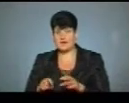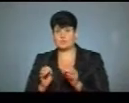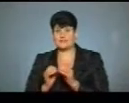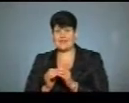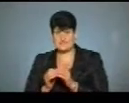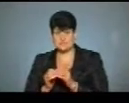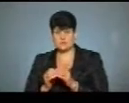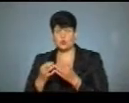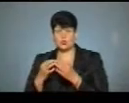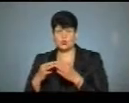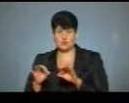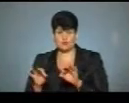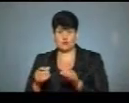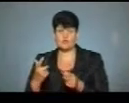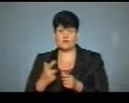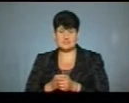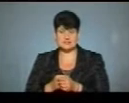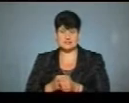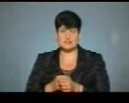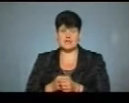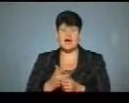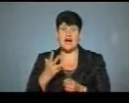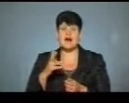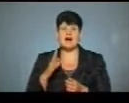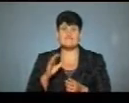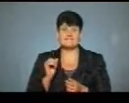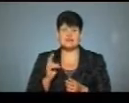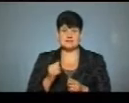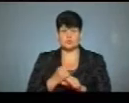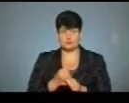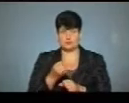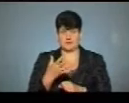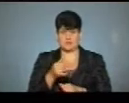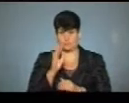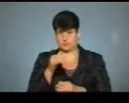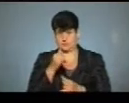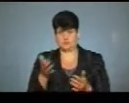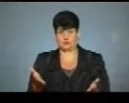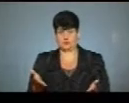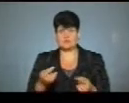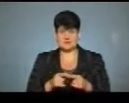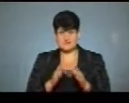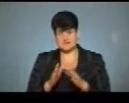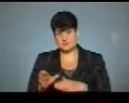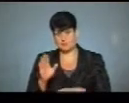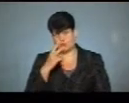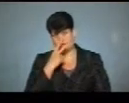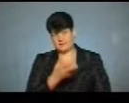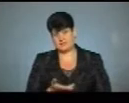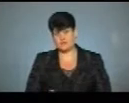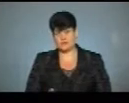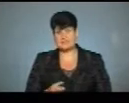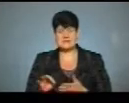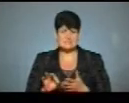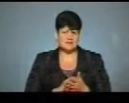10, дозволено, вакцин є 5 і зроблено 15 щеплень, такого бути не може. І це все в системі буде видно. І це